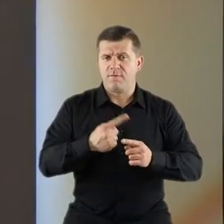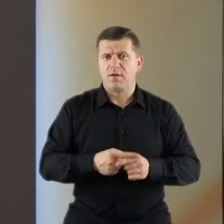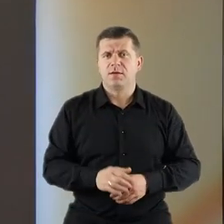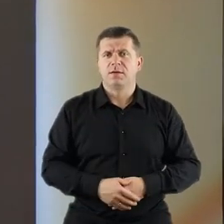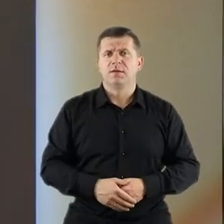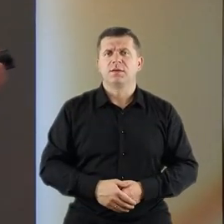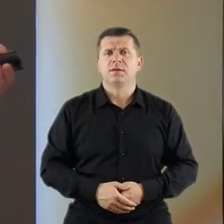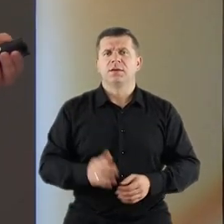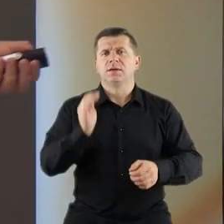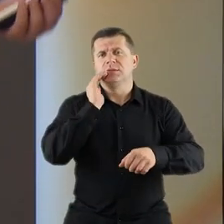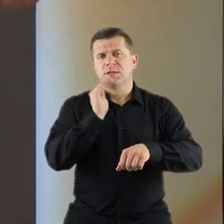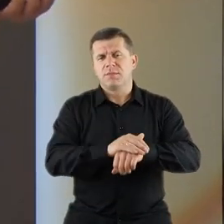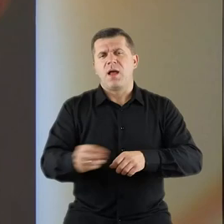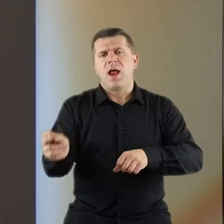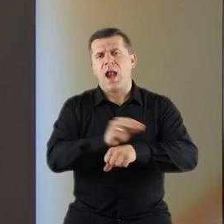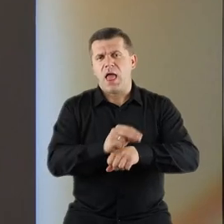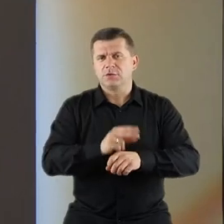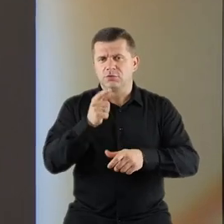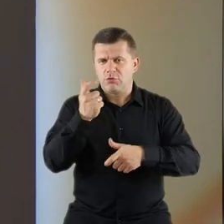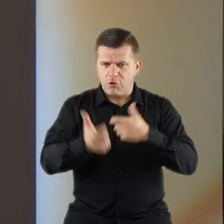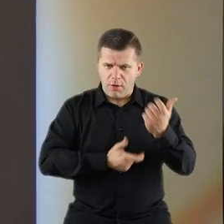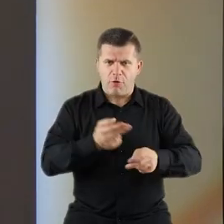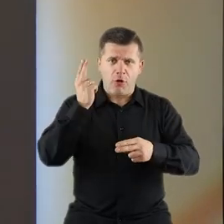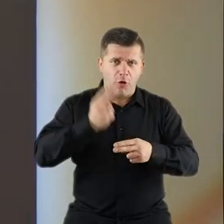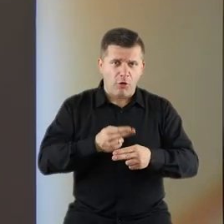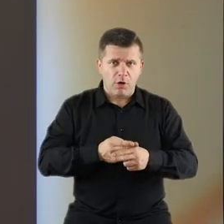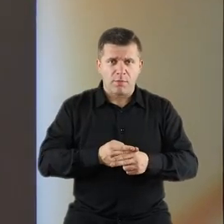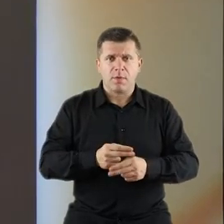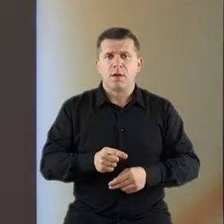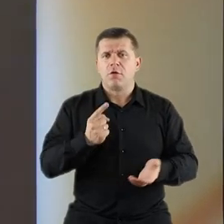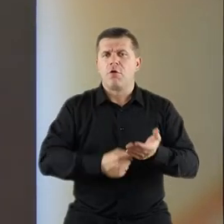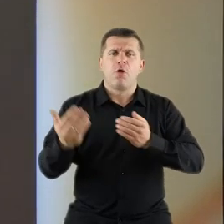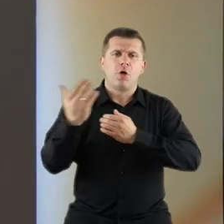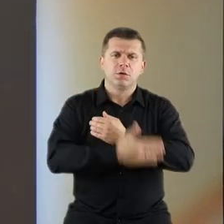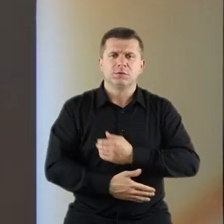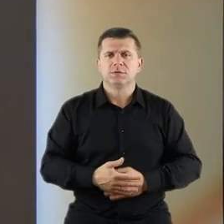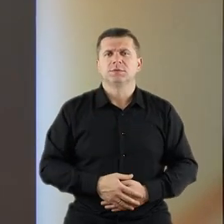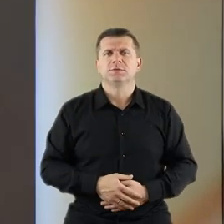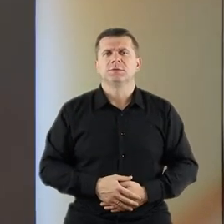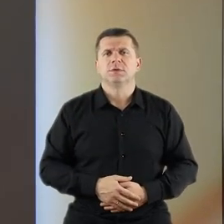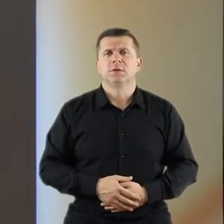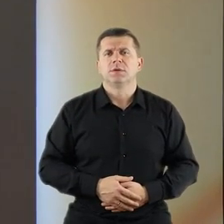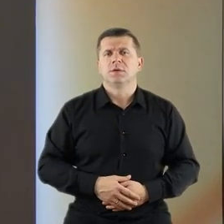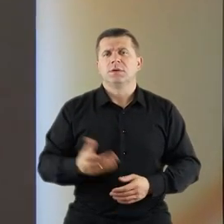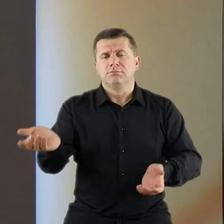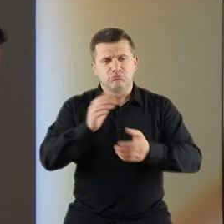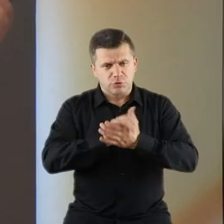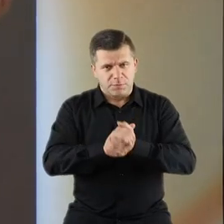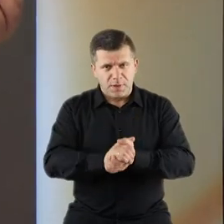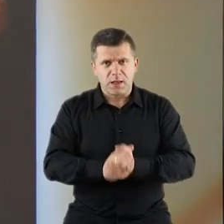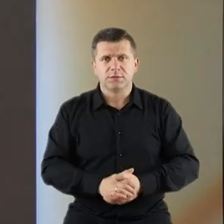fragment zamawianiem nie tylko leczą lecz sprowadzają wywołują choroby ten ostatnim trudnią się zwłaszcza Cyganie i ich